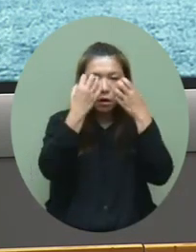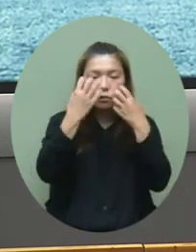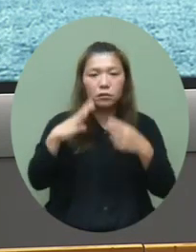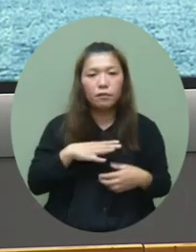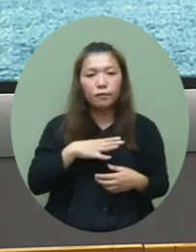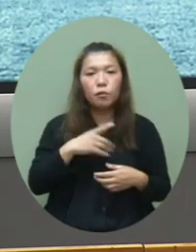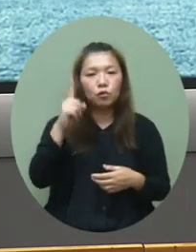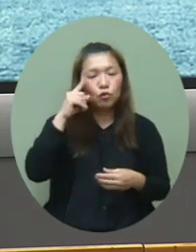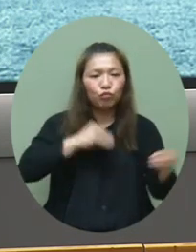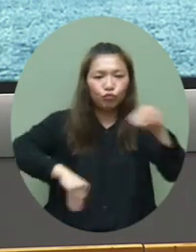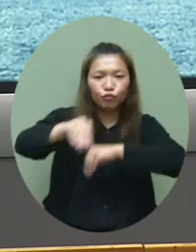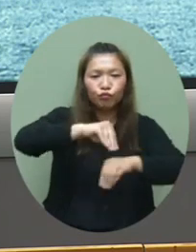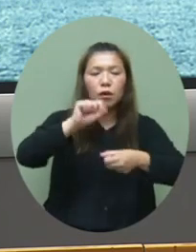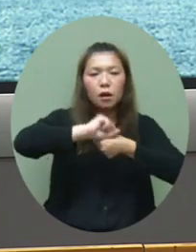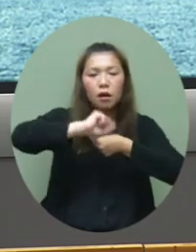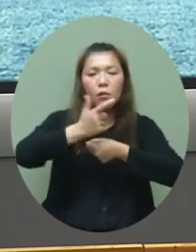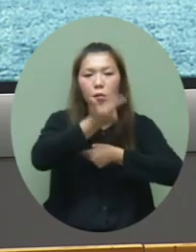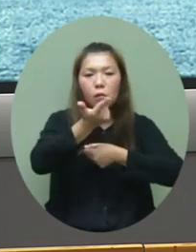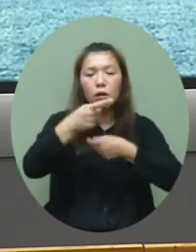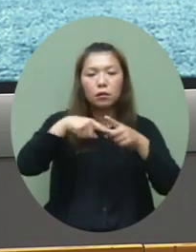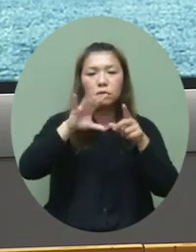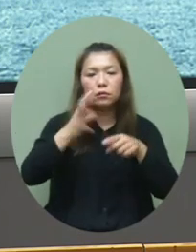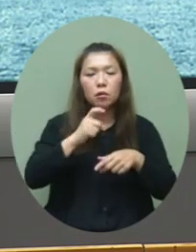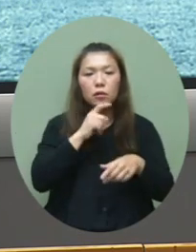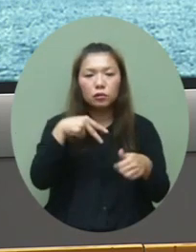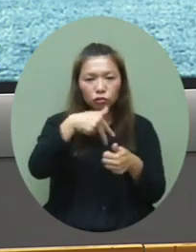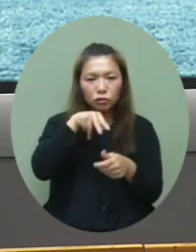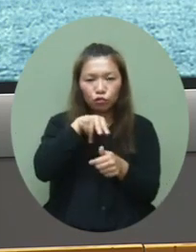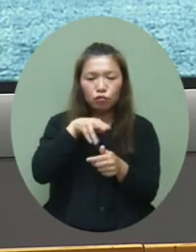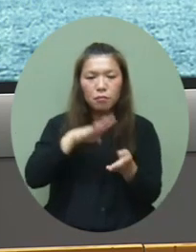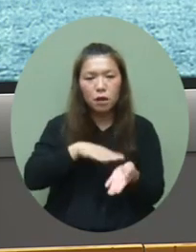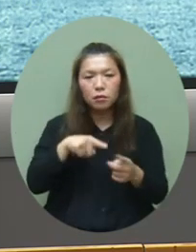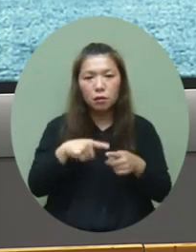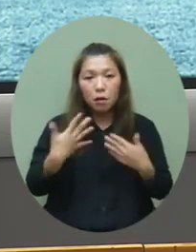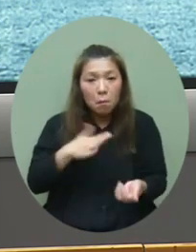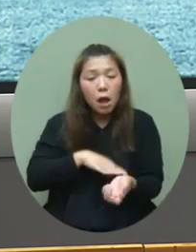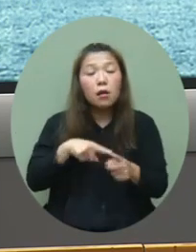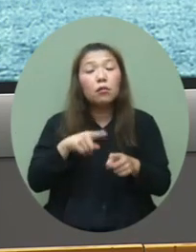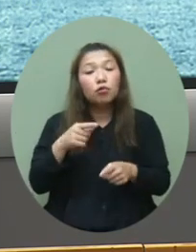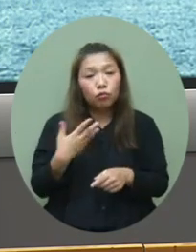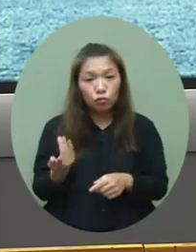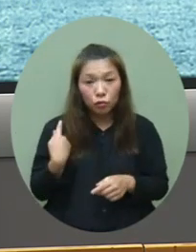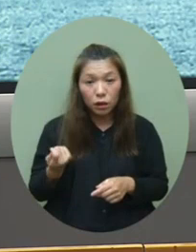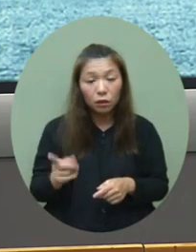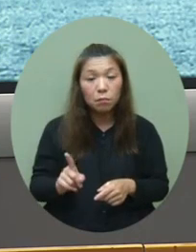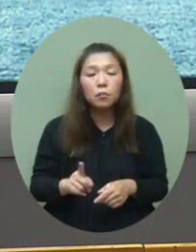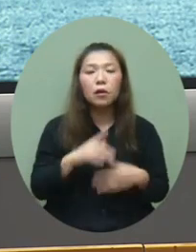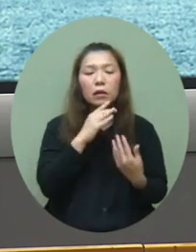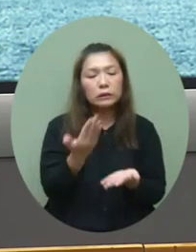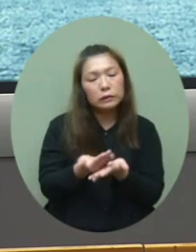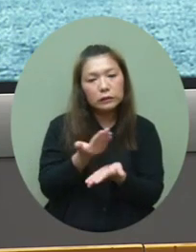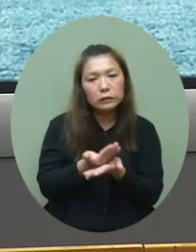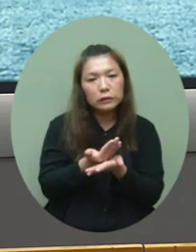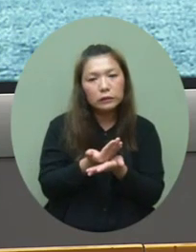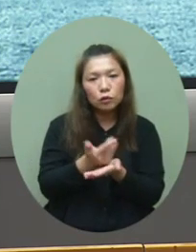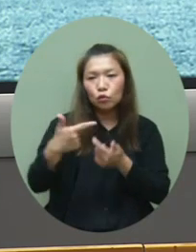況，隨時調動更多的人手去照顧病人的。而在病人方面，我們最近亦都開始了試行這